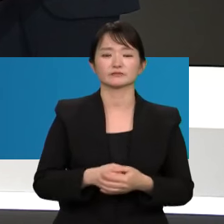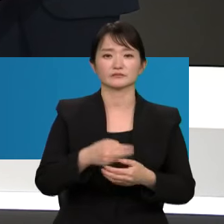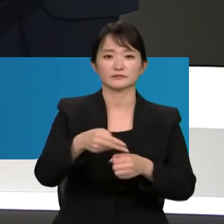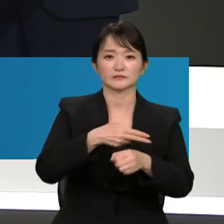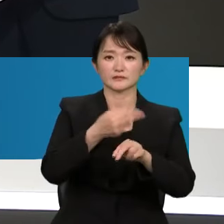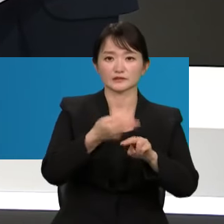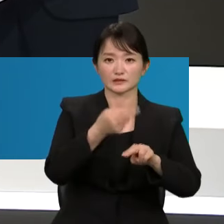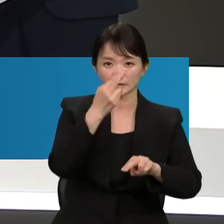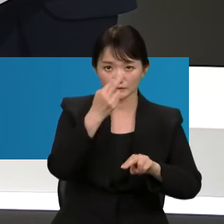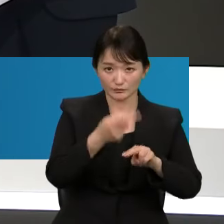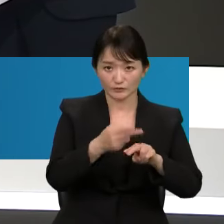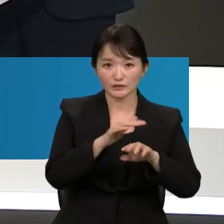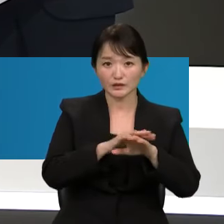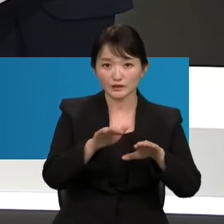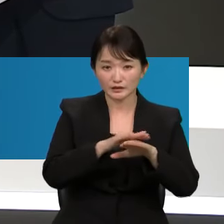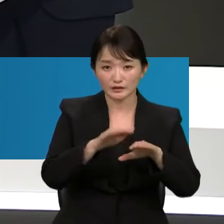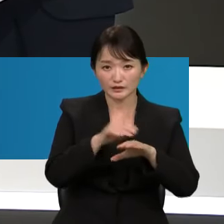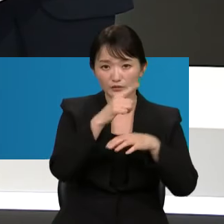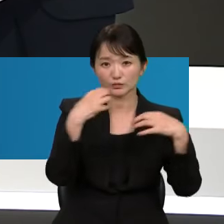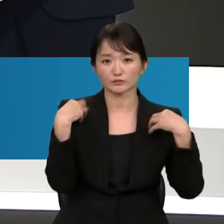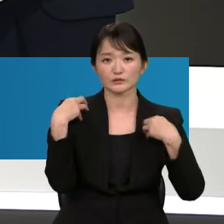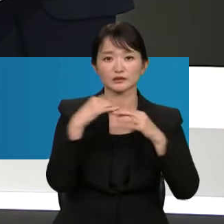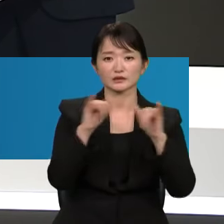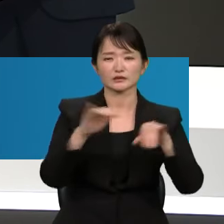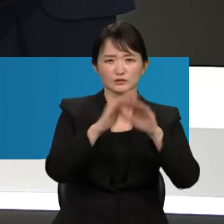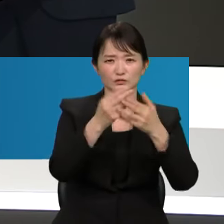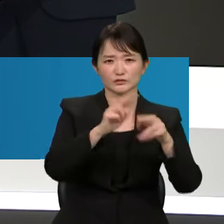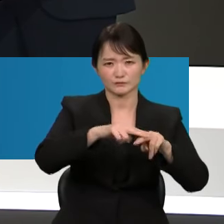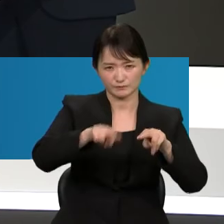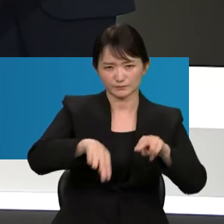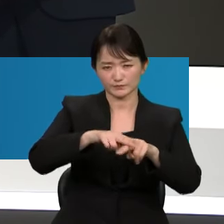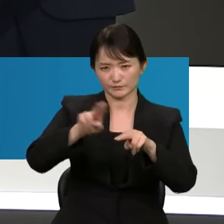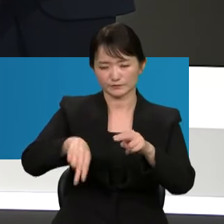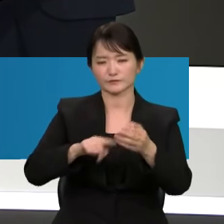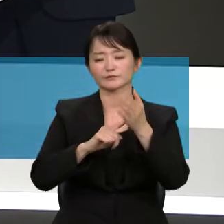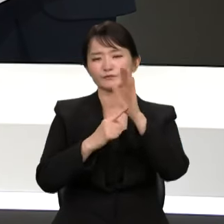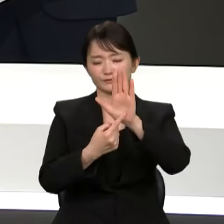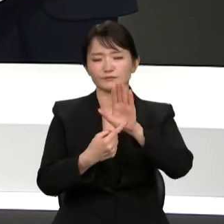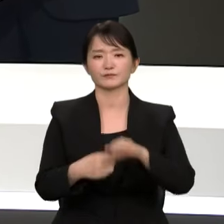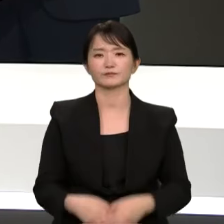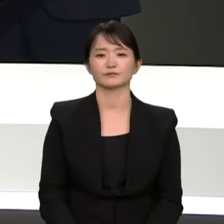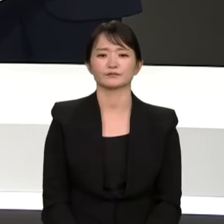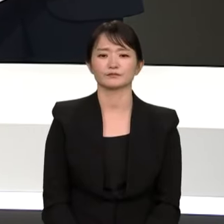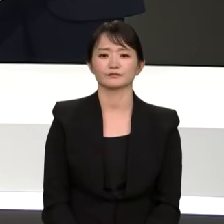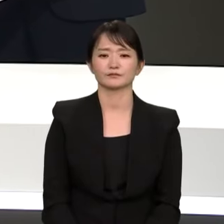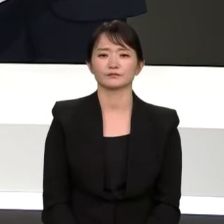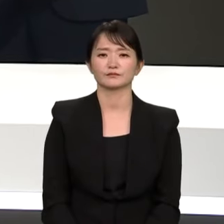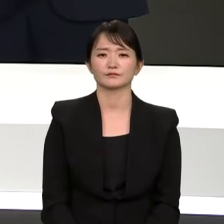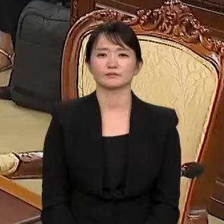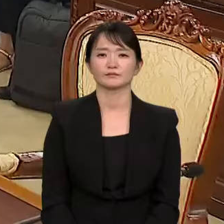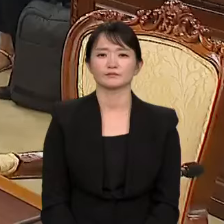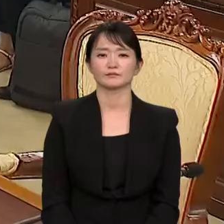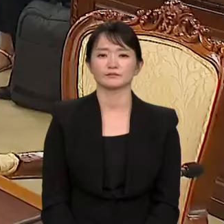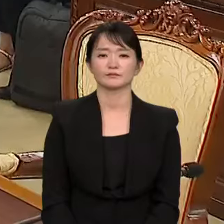문제를 해결해야 할 정부의 책임자들도 모두 자리에서 물러나겠다고 밝힌 상태입니다. 황예린 기자입니다.